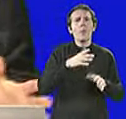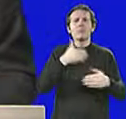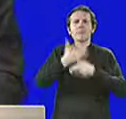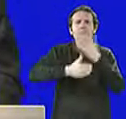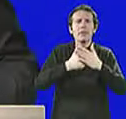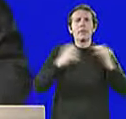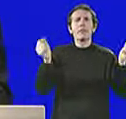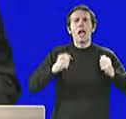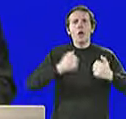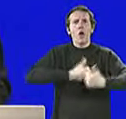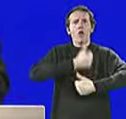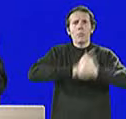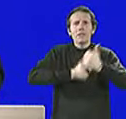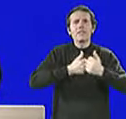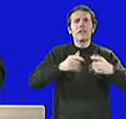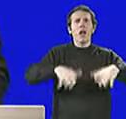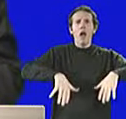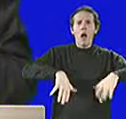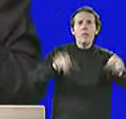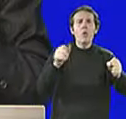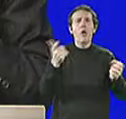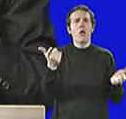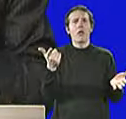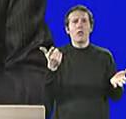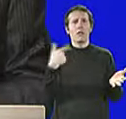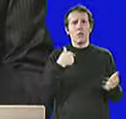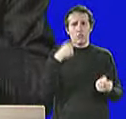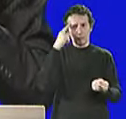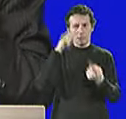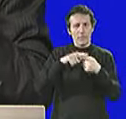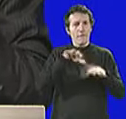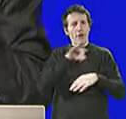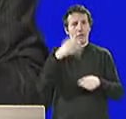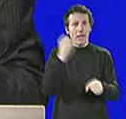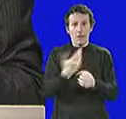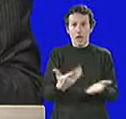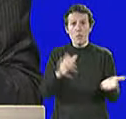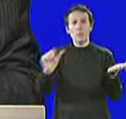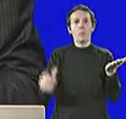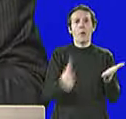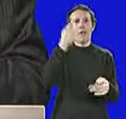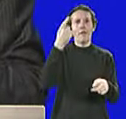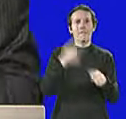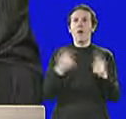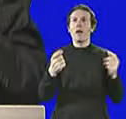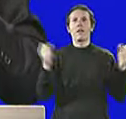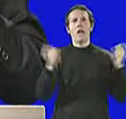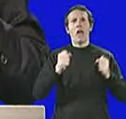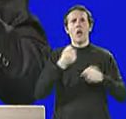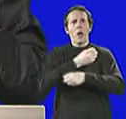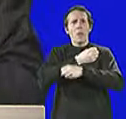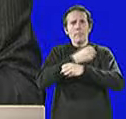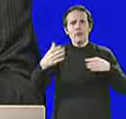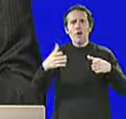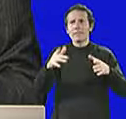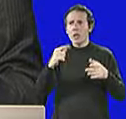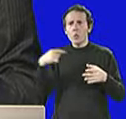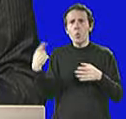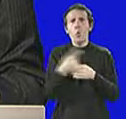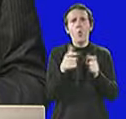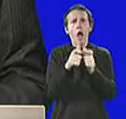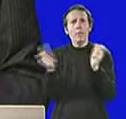accords compétitivité-emploi, je pense à la France du travail. Pour la première fois, un accord majoritaire conclu dans